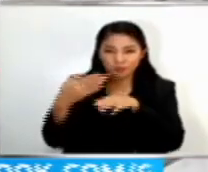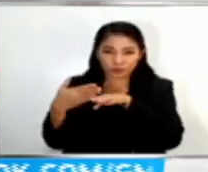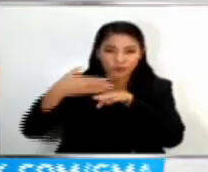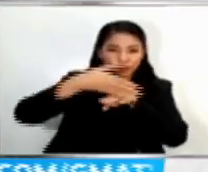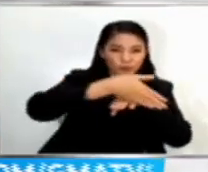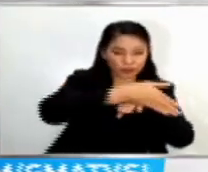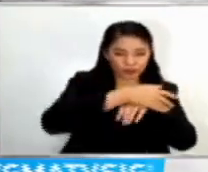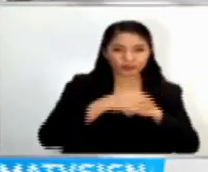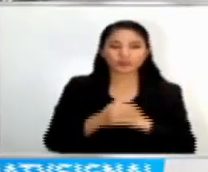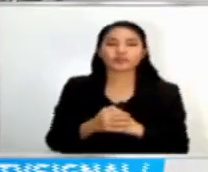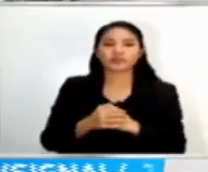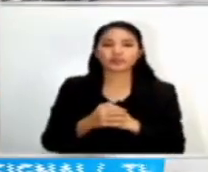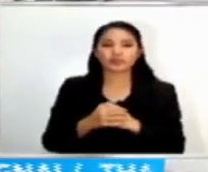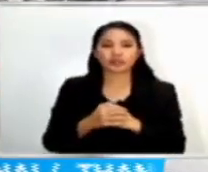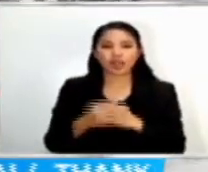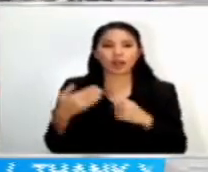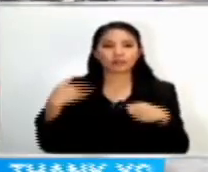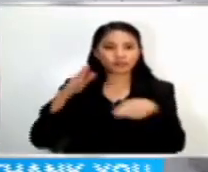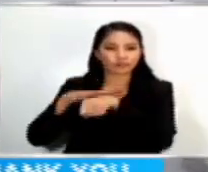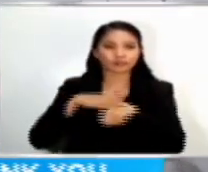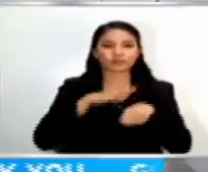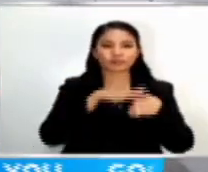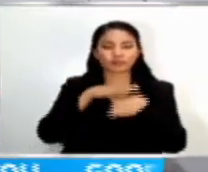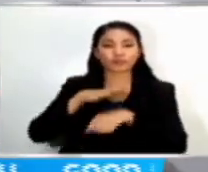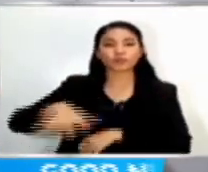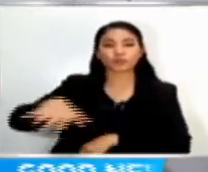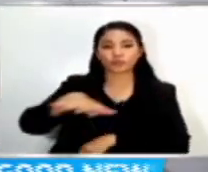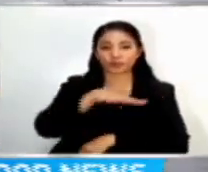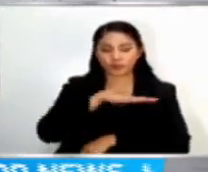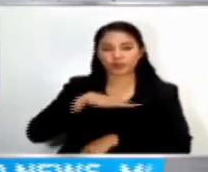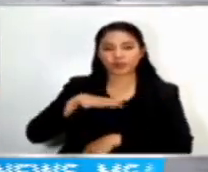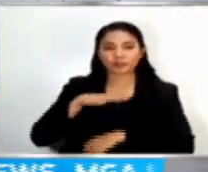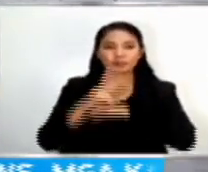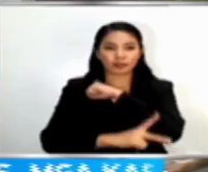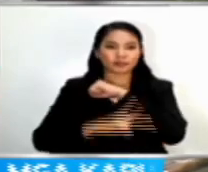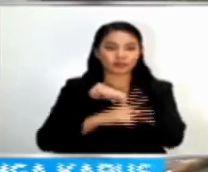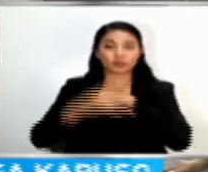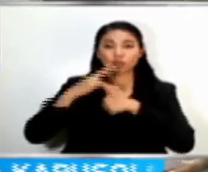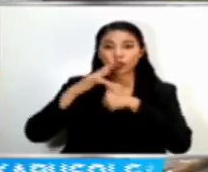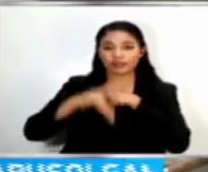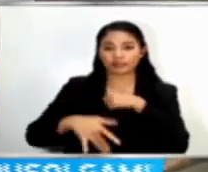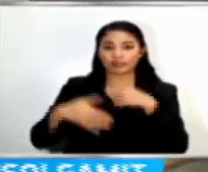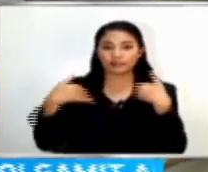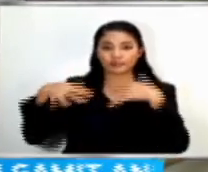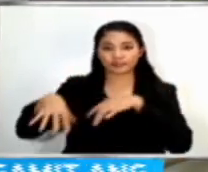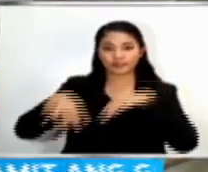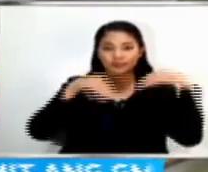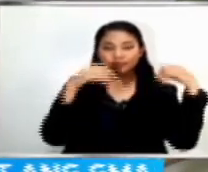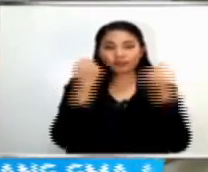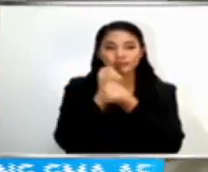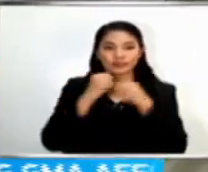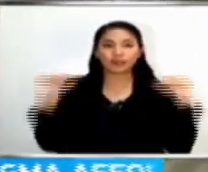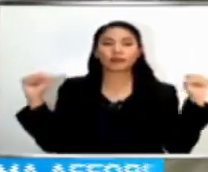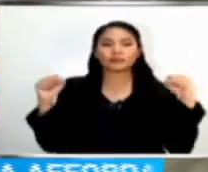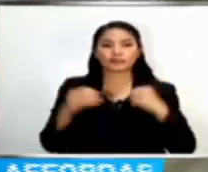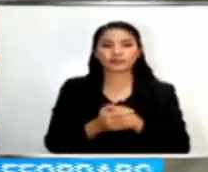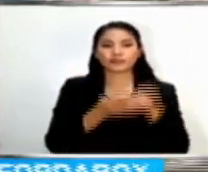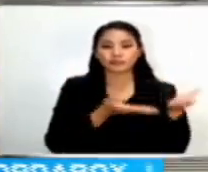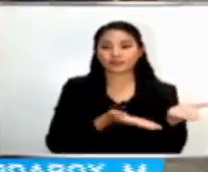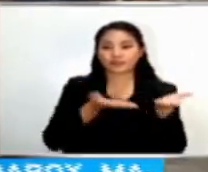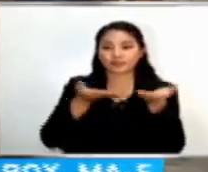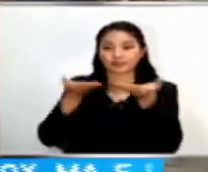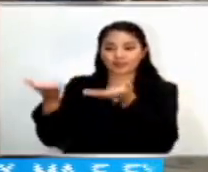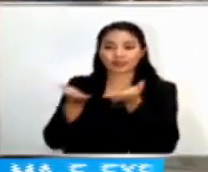lalawigan. Maaga nagpalikas ng mga residente sa barangay Mapaso sa bayan ng Irosin. Dinala rin agad sa mataas na lugar ang mga bangkang